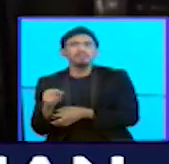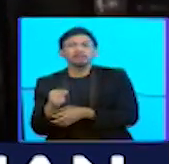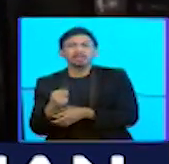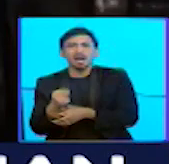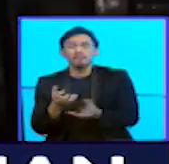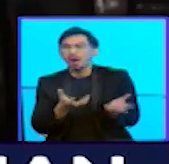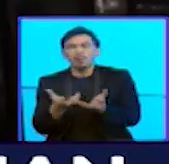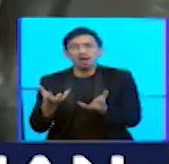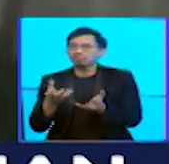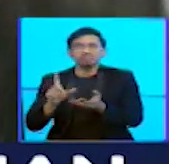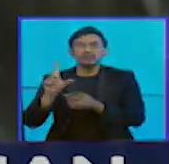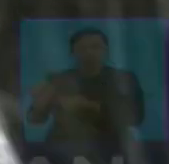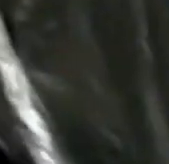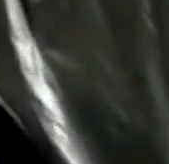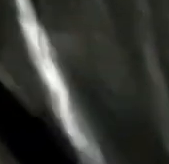tempat peti dengan dari rumahnya.